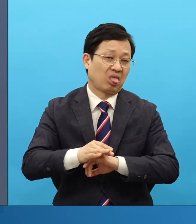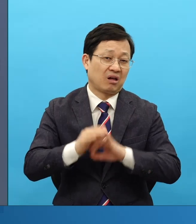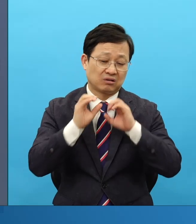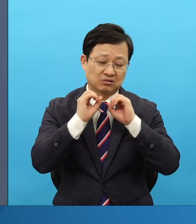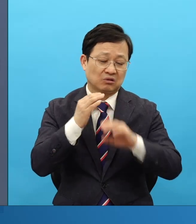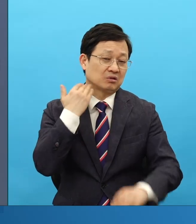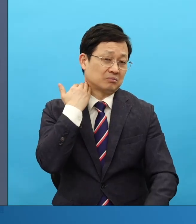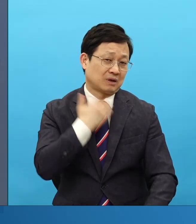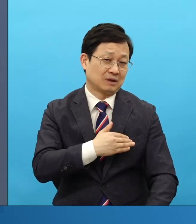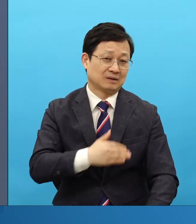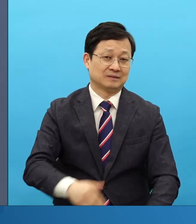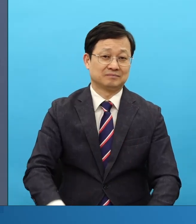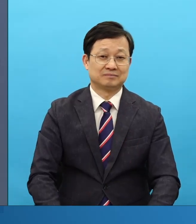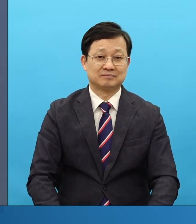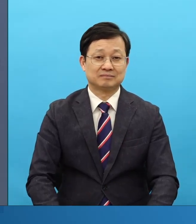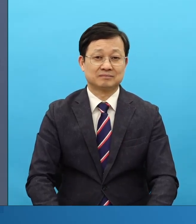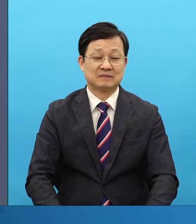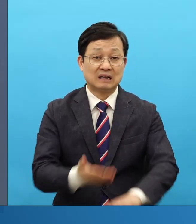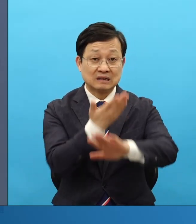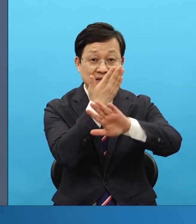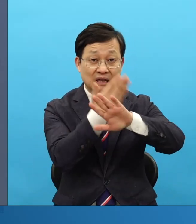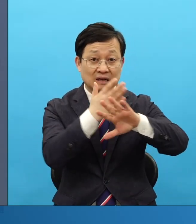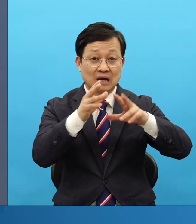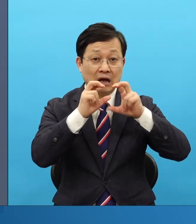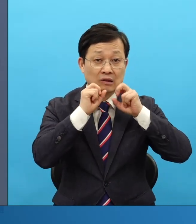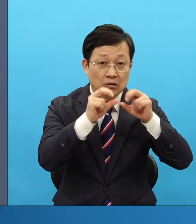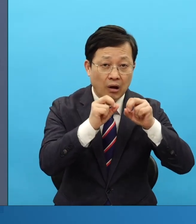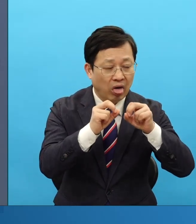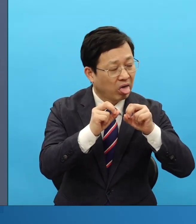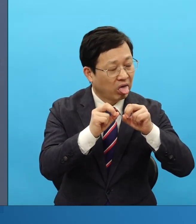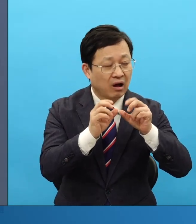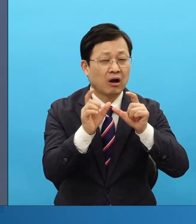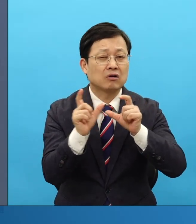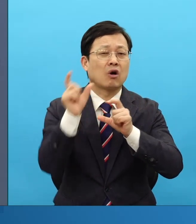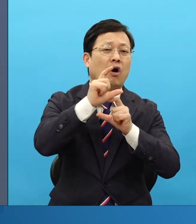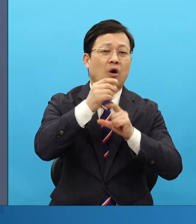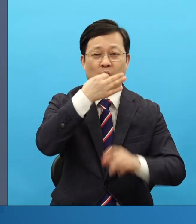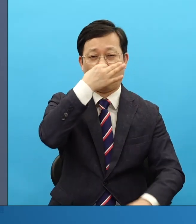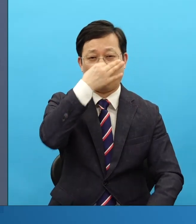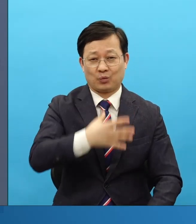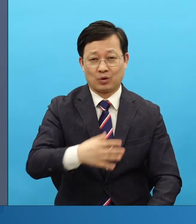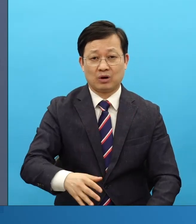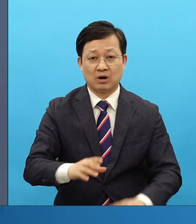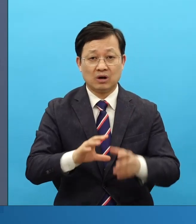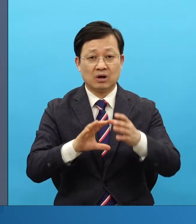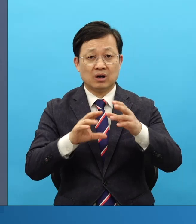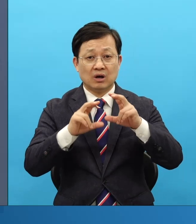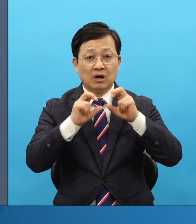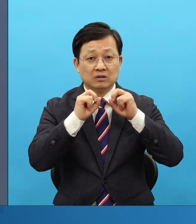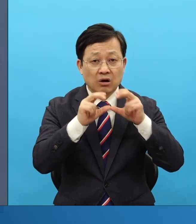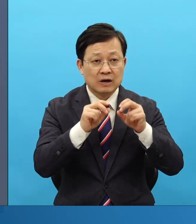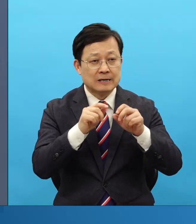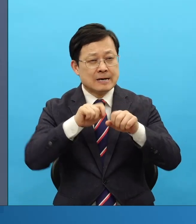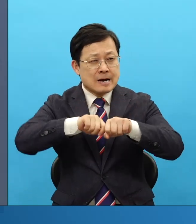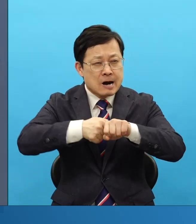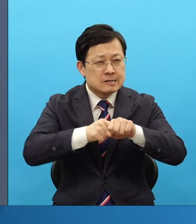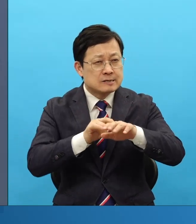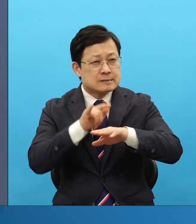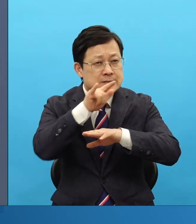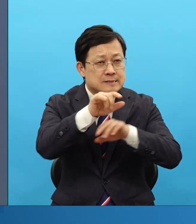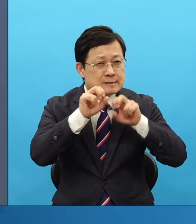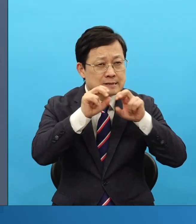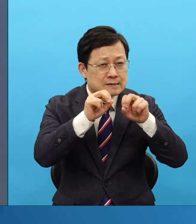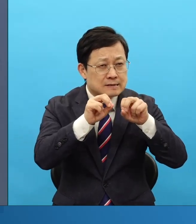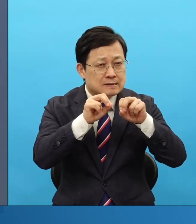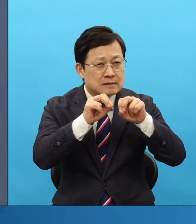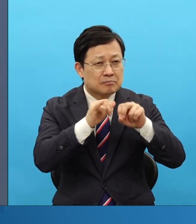even evangelize. 선교는 더더욱 할 수가 없어요. And missions, you can't even do that all the more. 해봐도 열매가 없어요. And even if you did try, fruits will